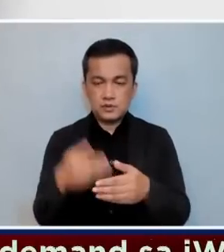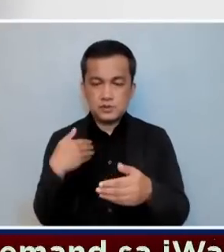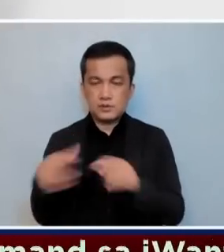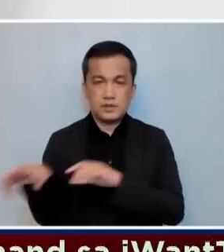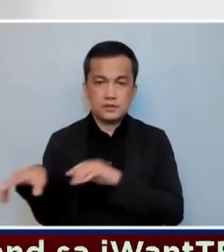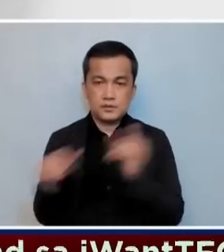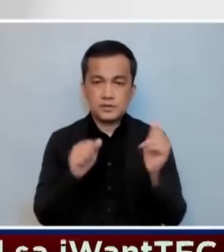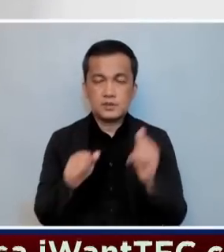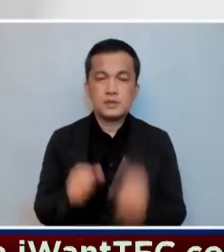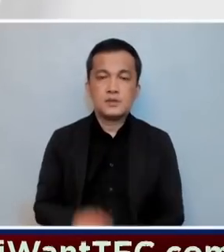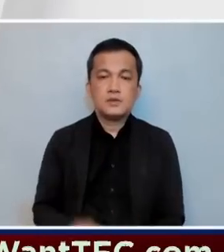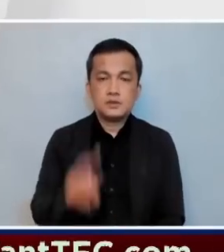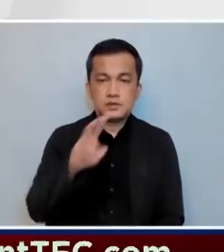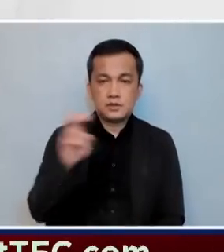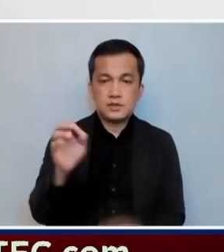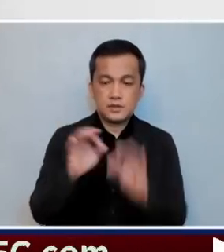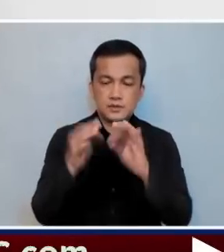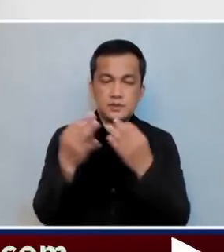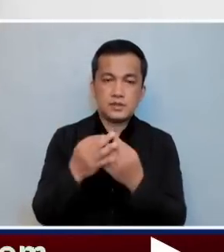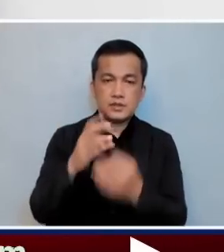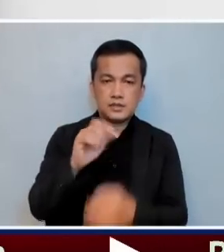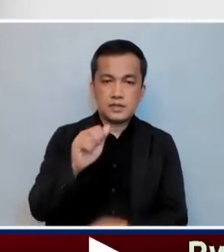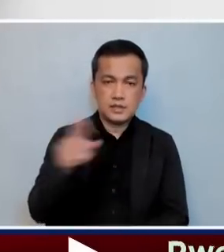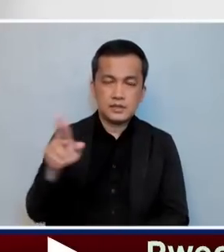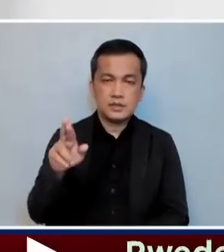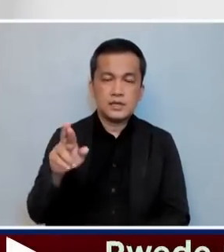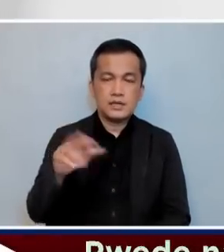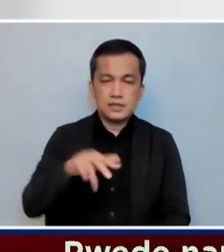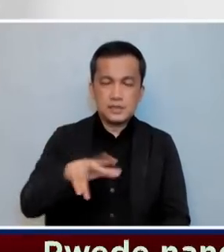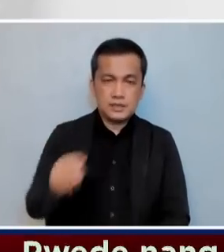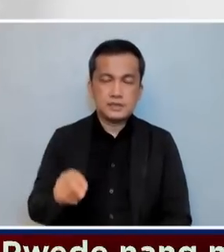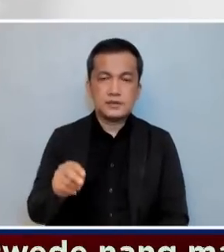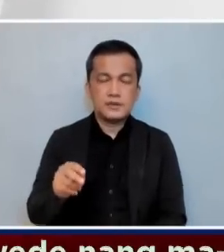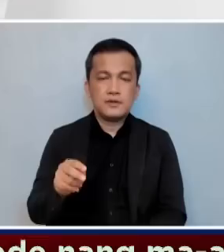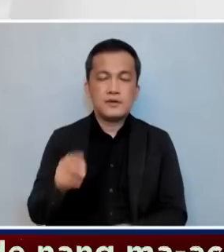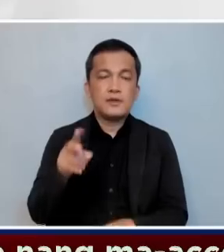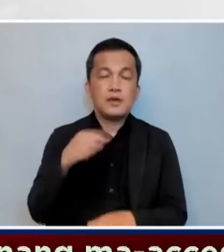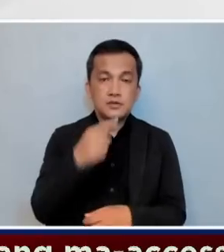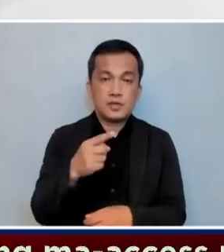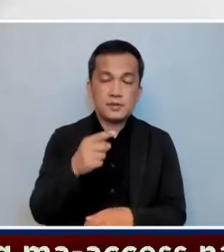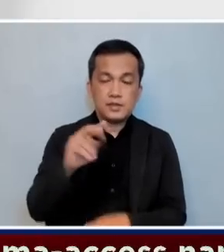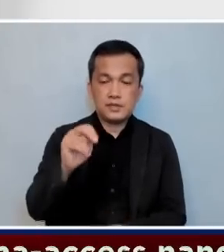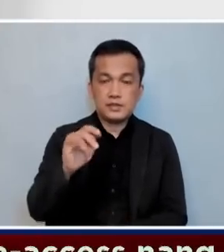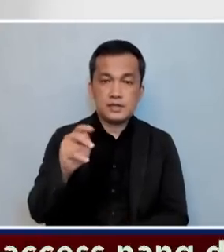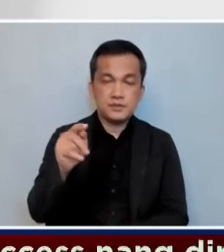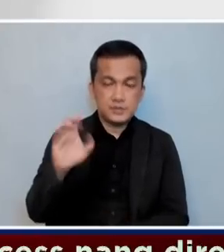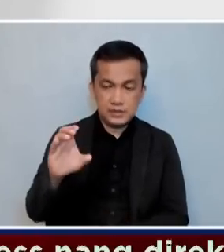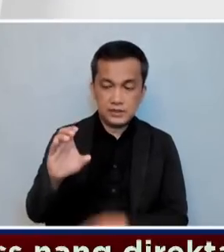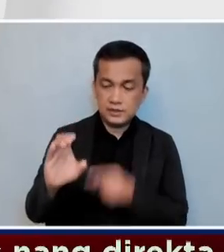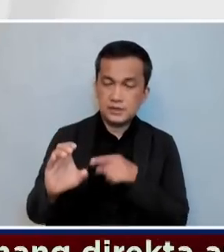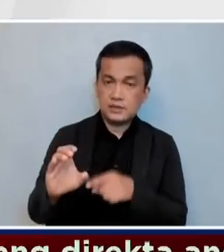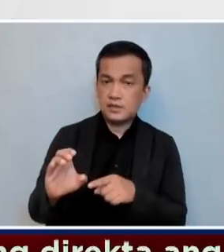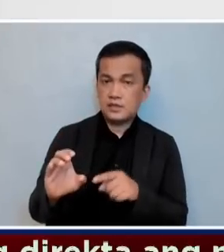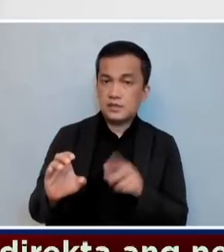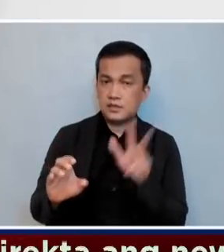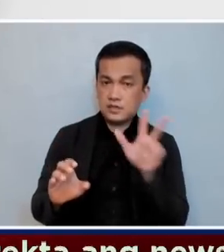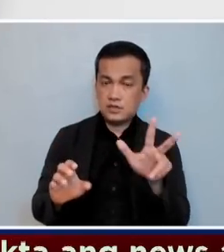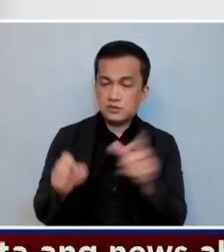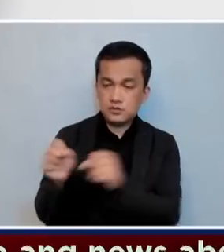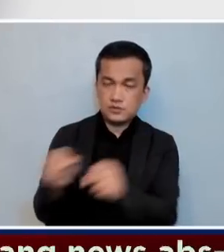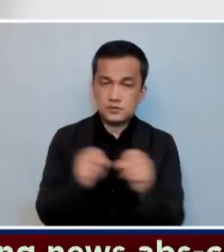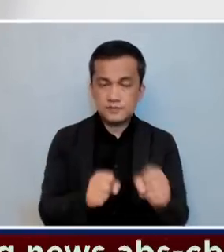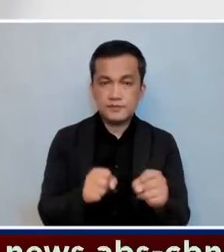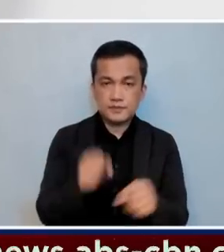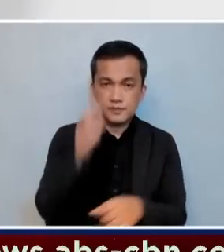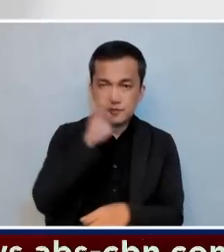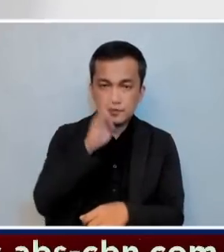sa halos 200 pamilya sa Carr at Cagayan Valley. Ayon pa sa NDRRMC, may 3 kalsada sa Bicol Region